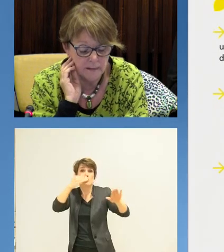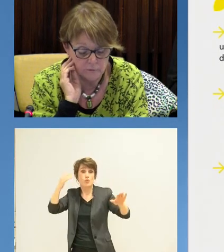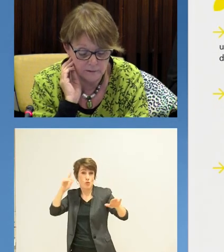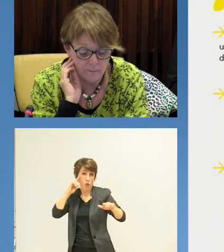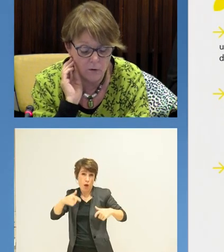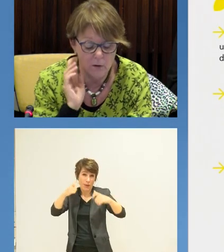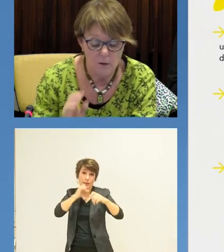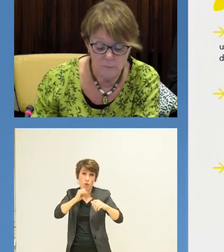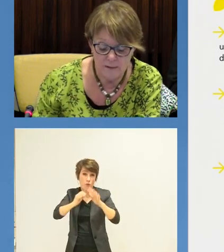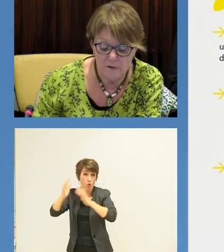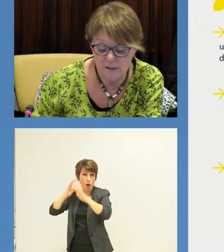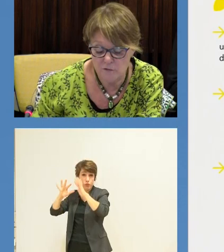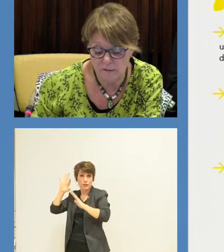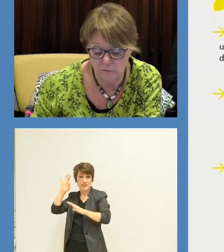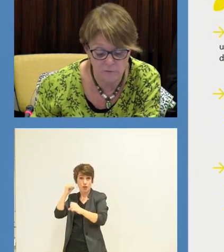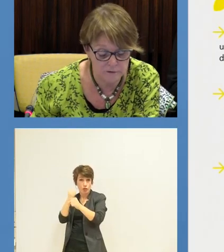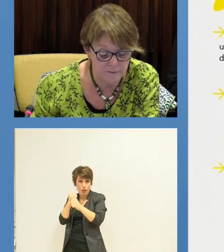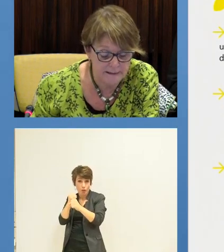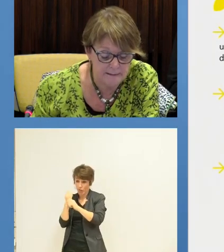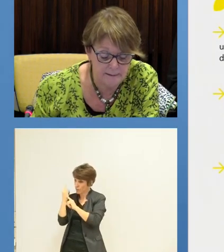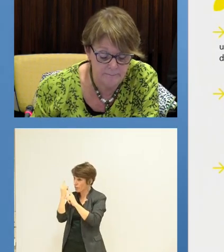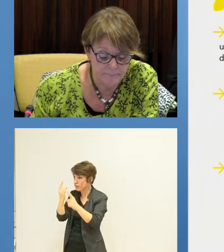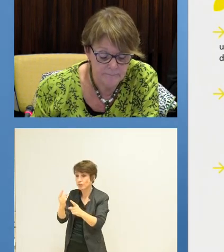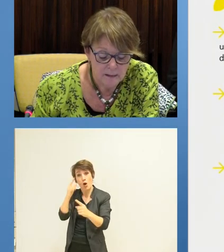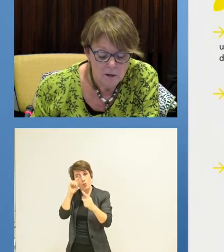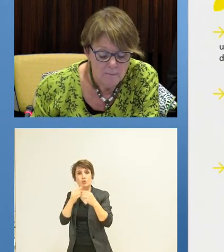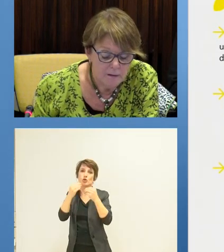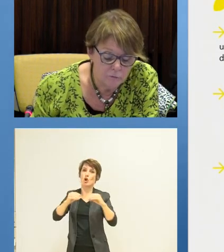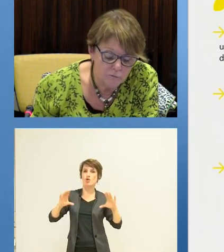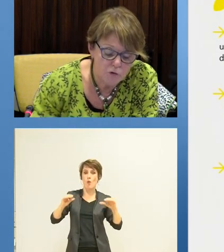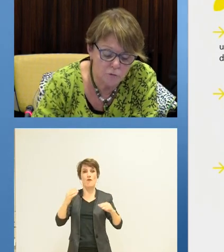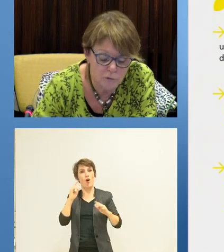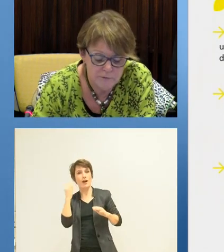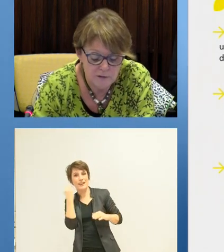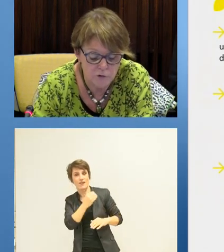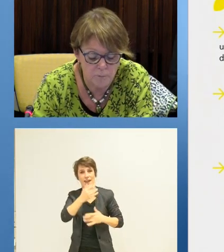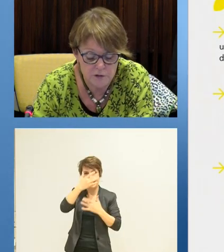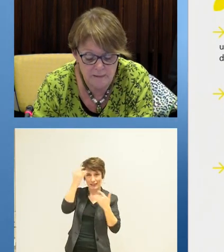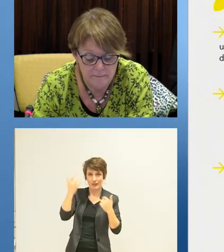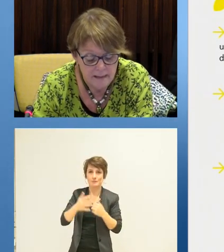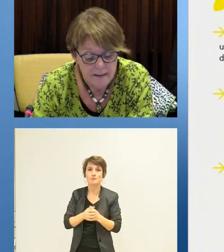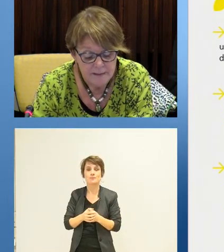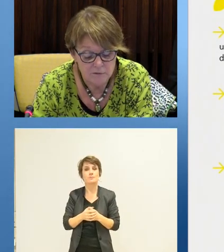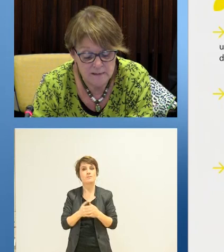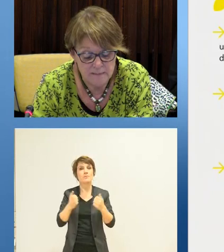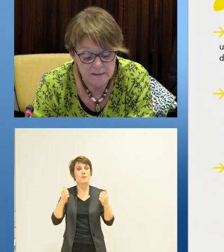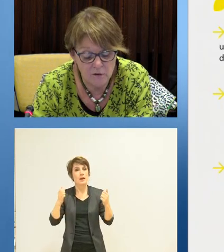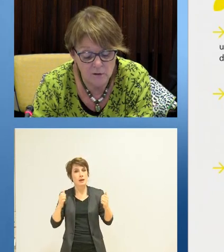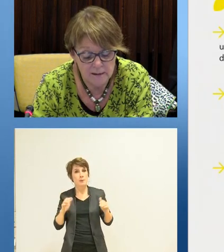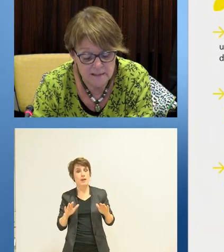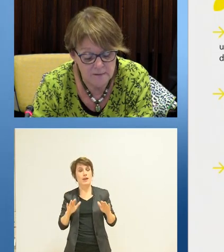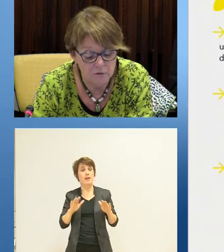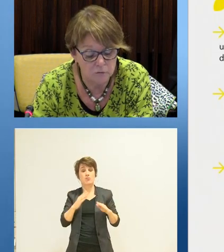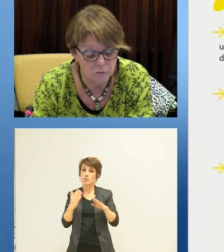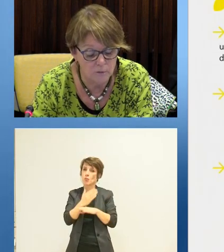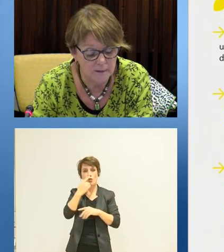notamment pour l'amélioration des confort d'hiver et d'été mais nous devons surtout réussir ce projet parce que les habitants et